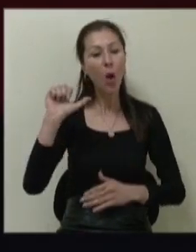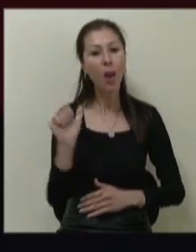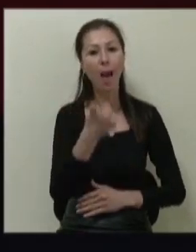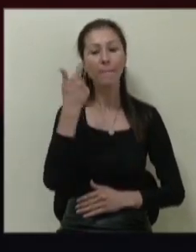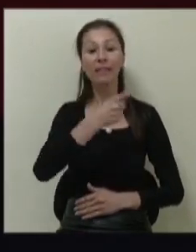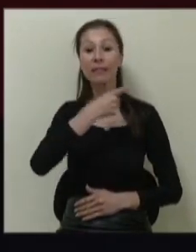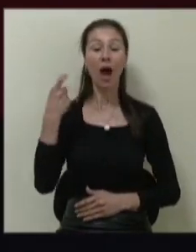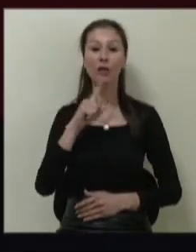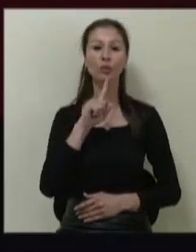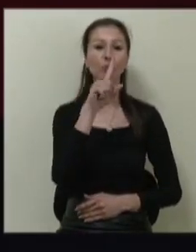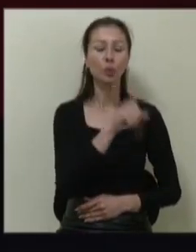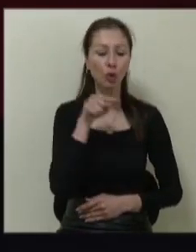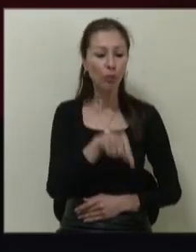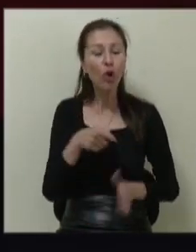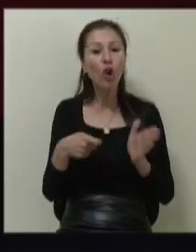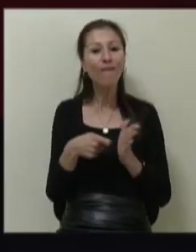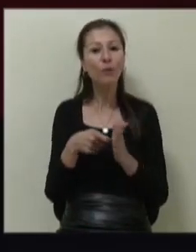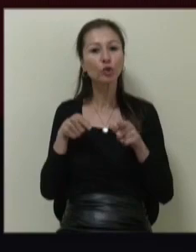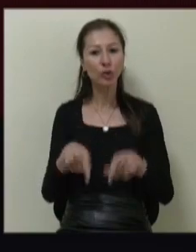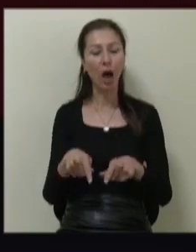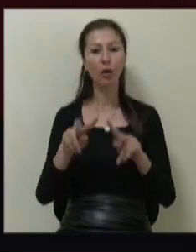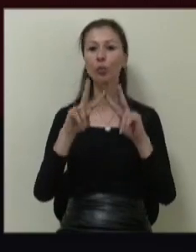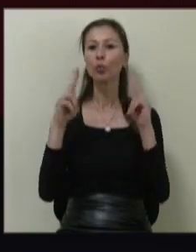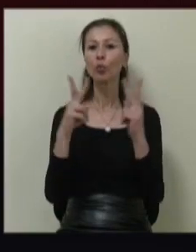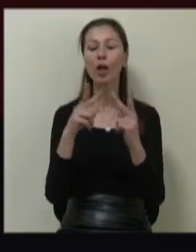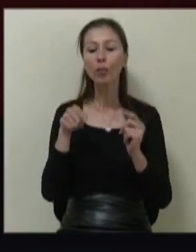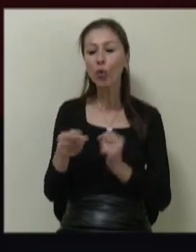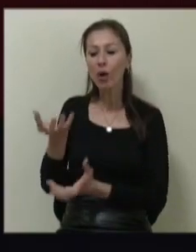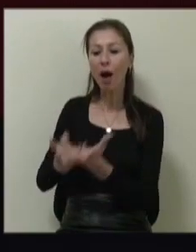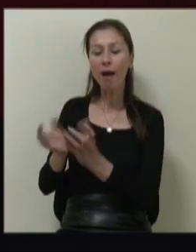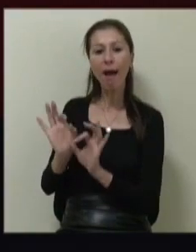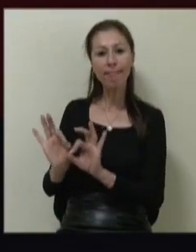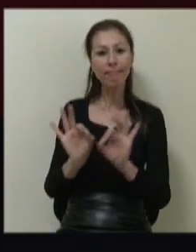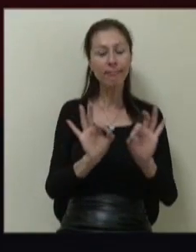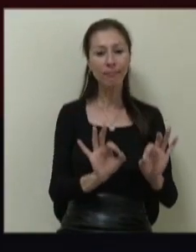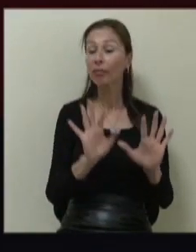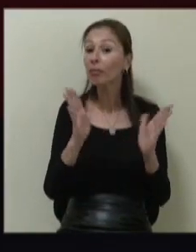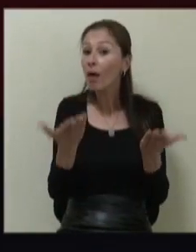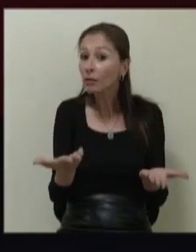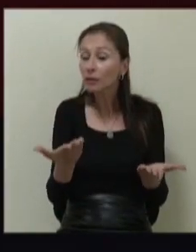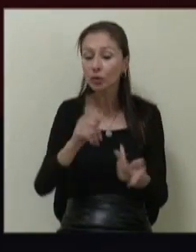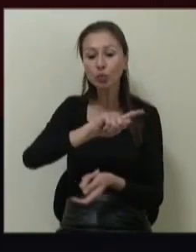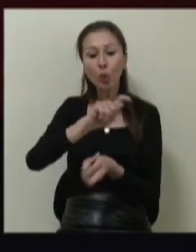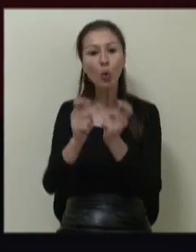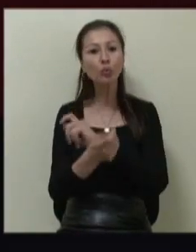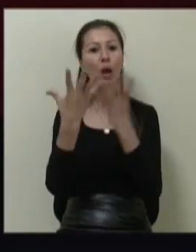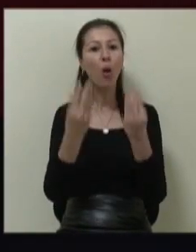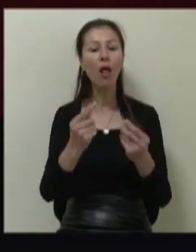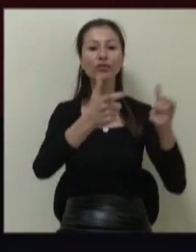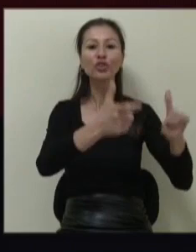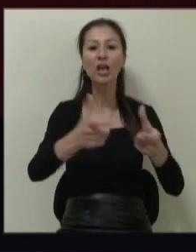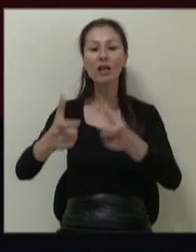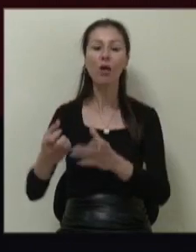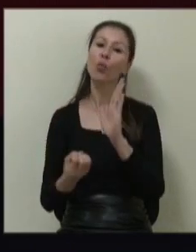soru bu nüfusumuzla ve dünyanın bu kaynaklarıyla nasıl döngüsel olan